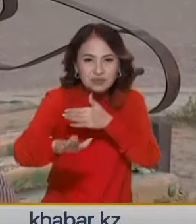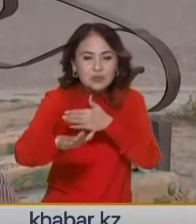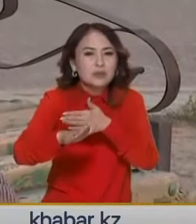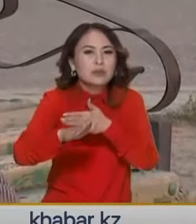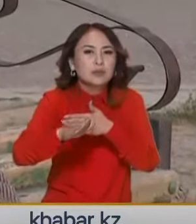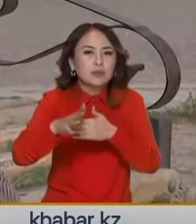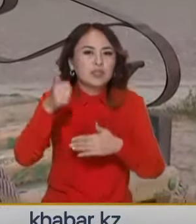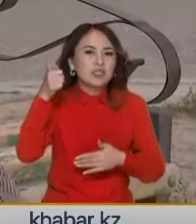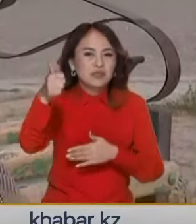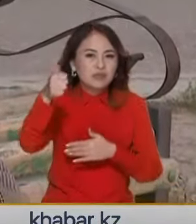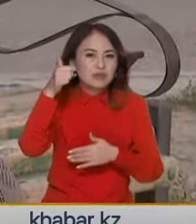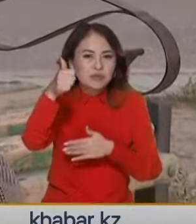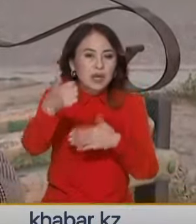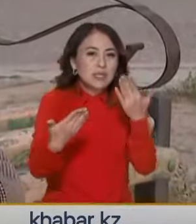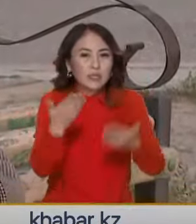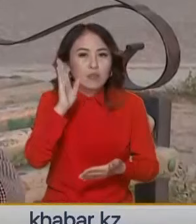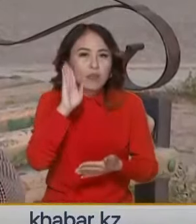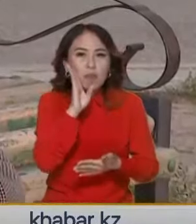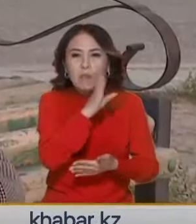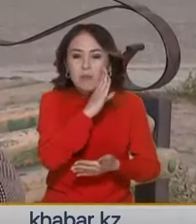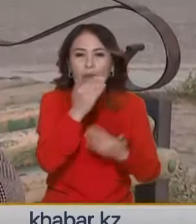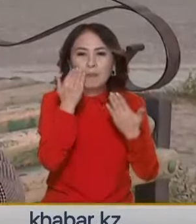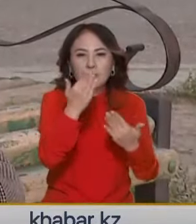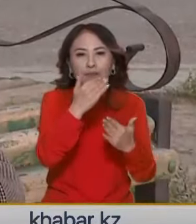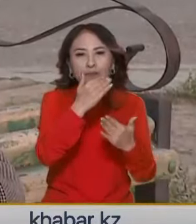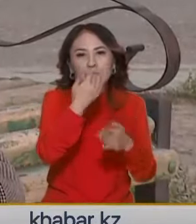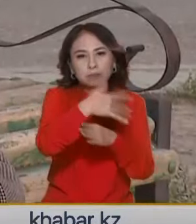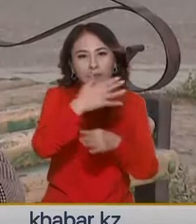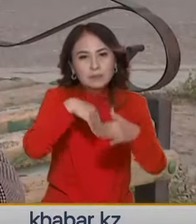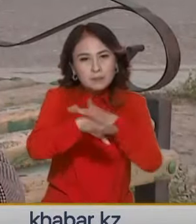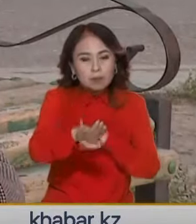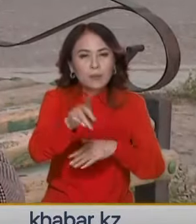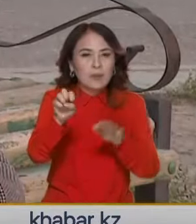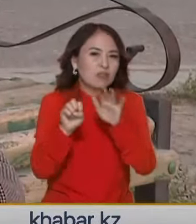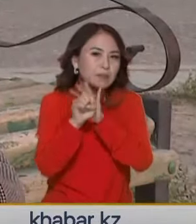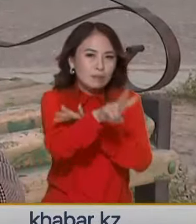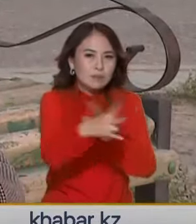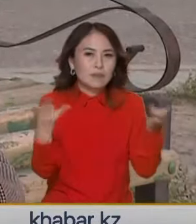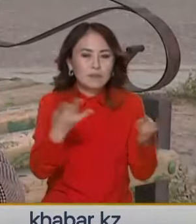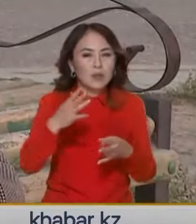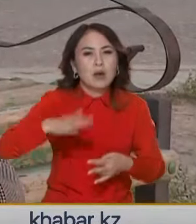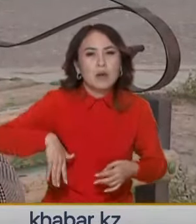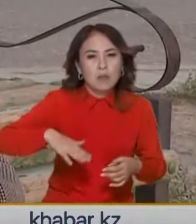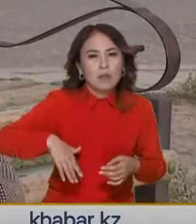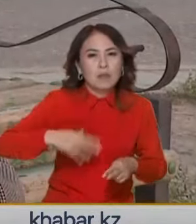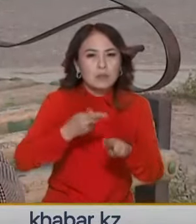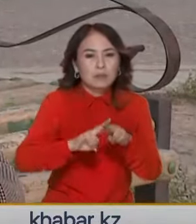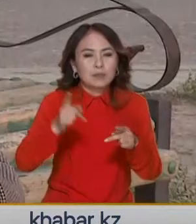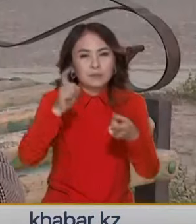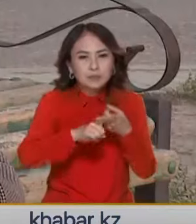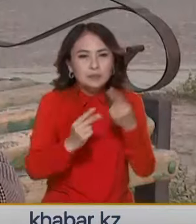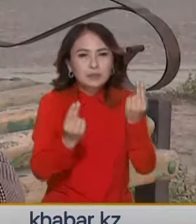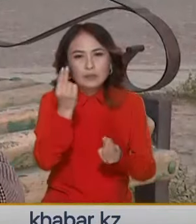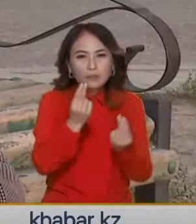И звонокты баса берсең, маманың сыртқа шығып кетсе, қашып кету керек. Содан кейін сол ойын